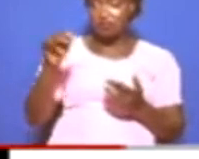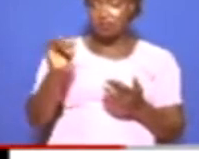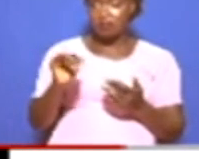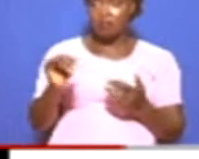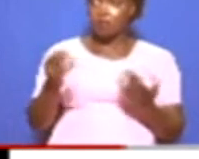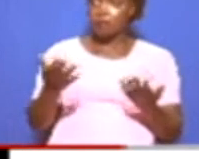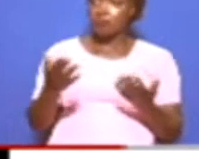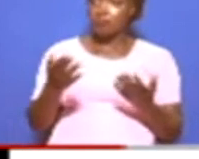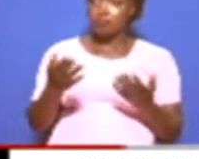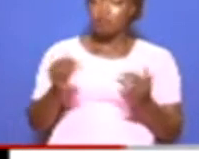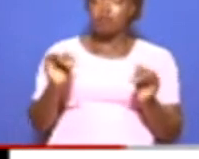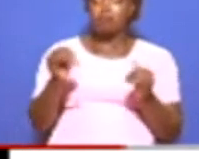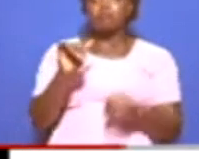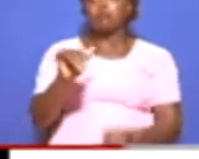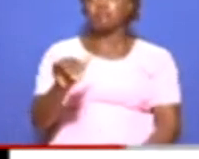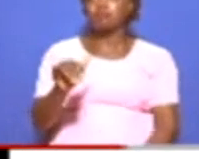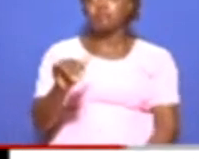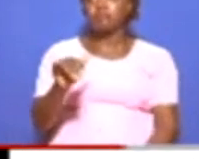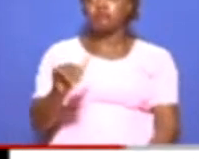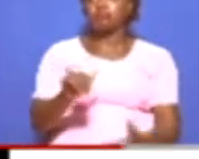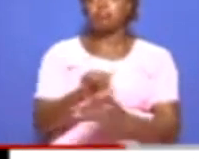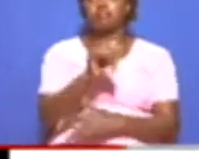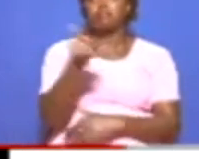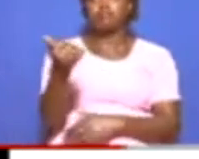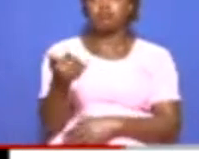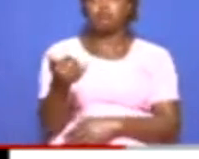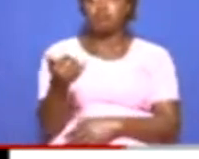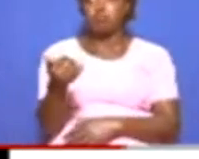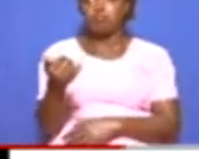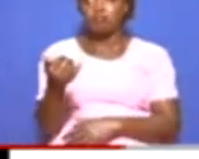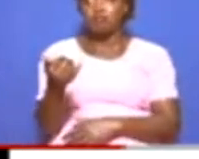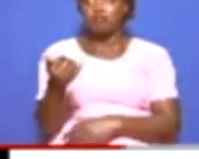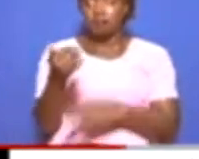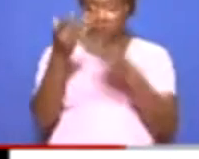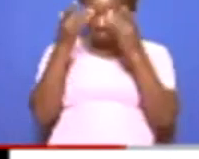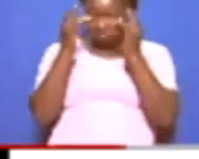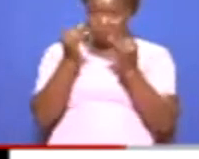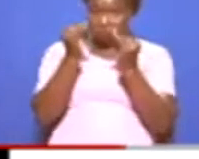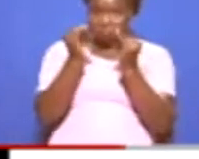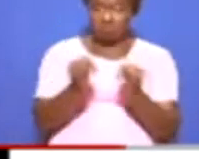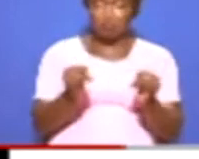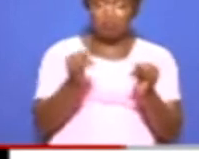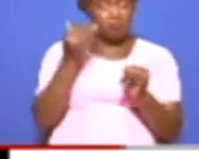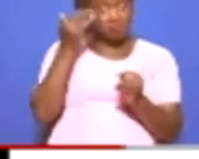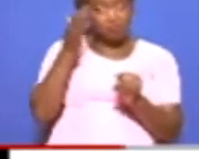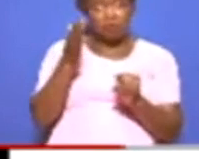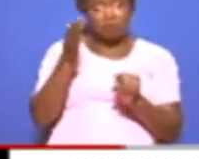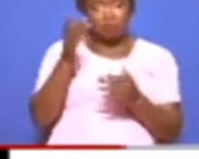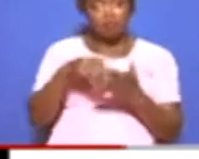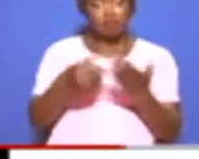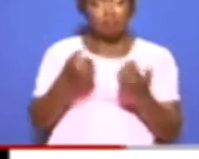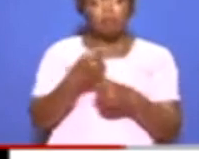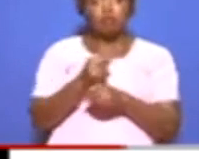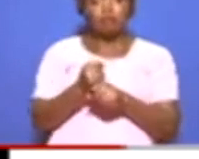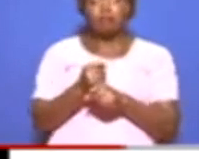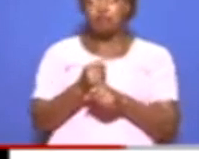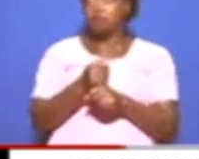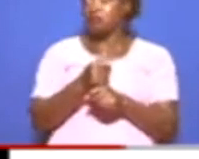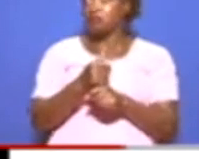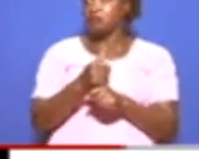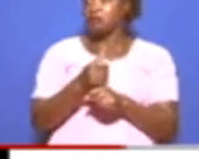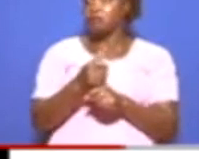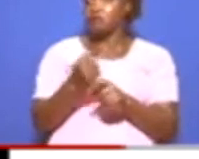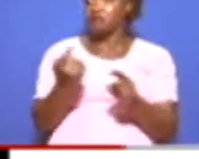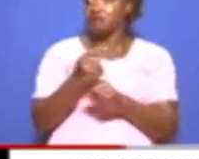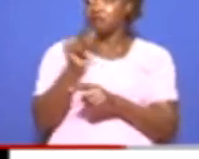New York nipate kuruka ndege zingine. So ni uamuzi wa kibinafsi, siwezi jua ni nini kilichosababisha mtu fulani kwenda